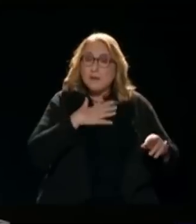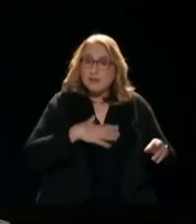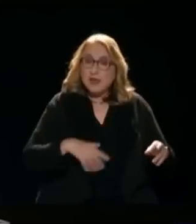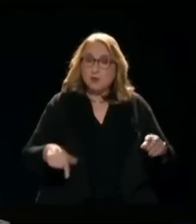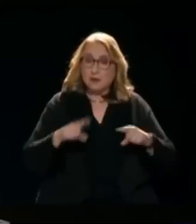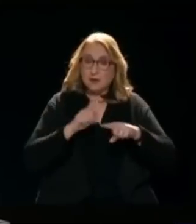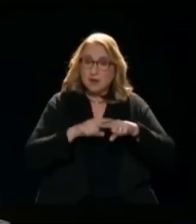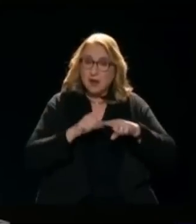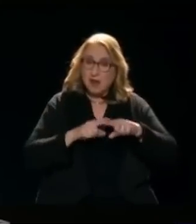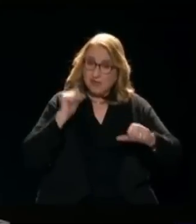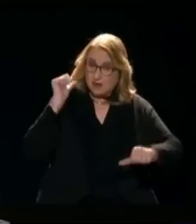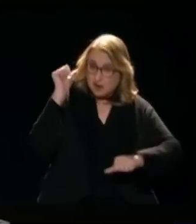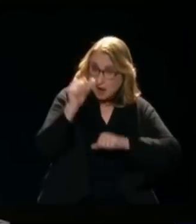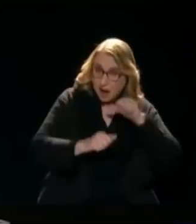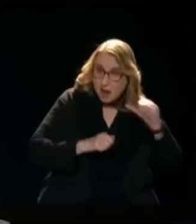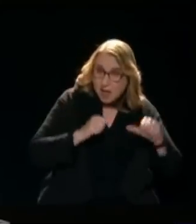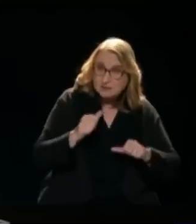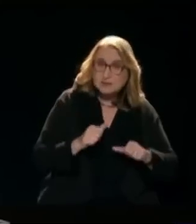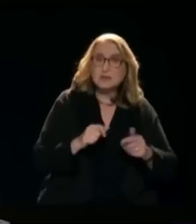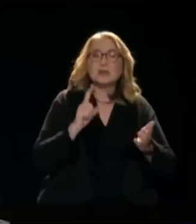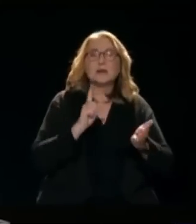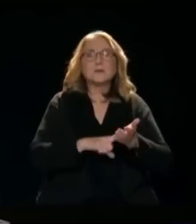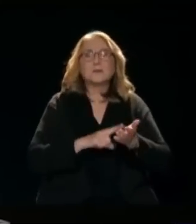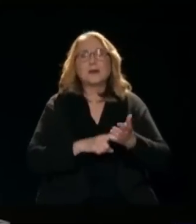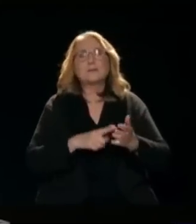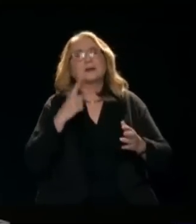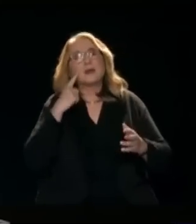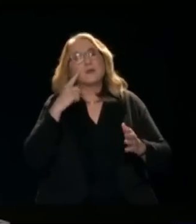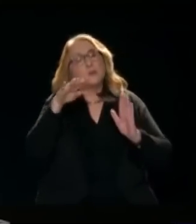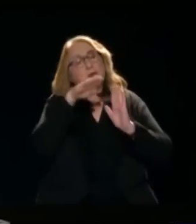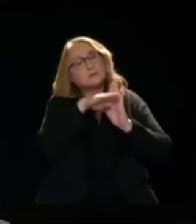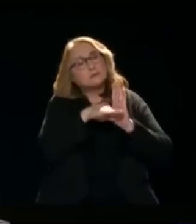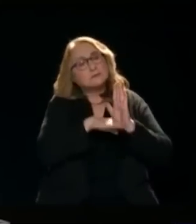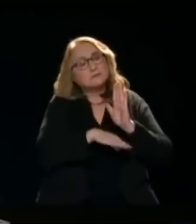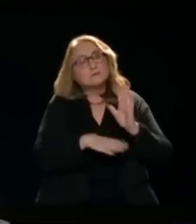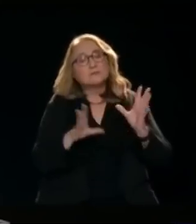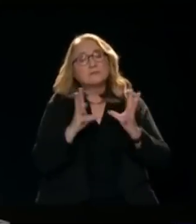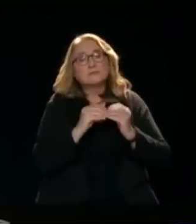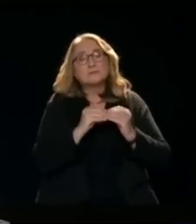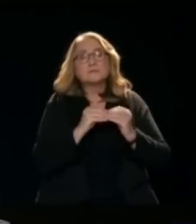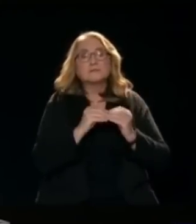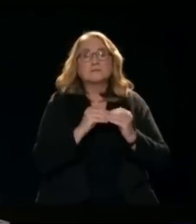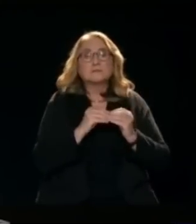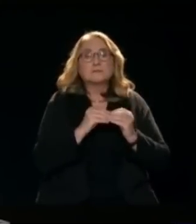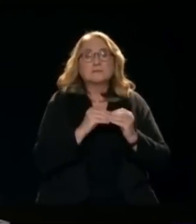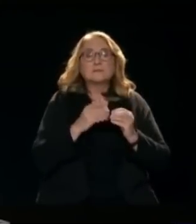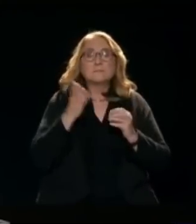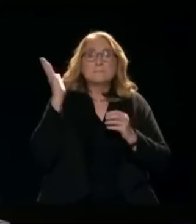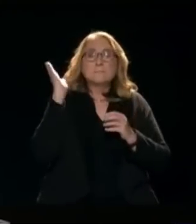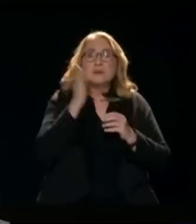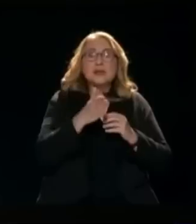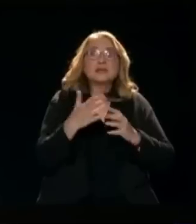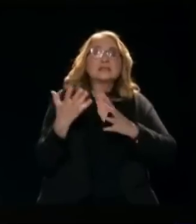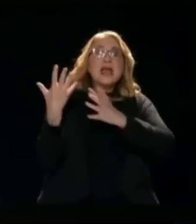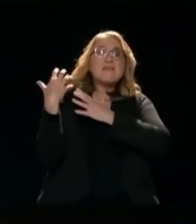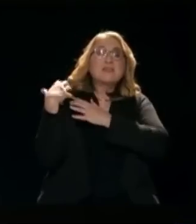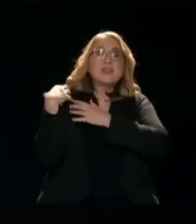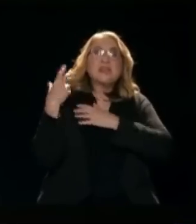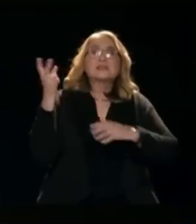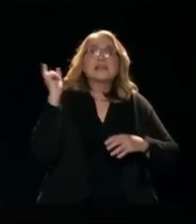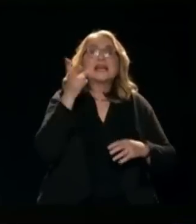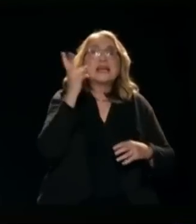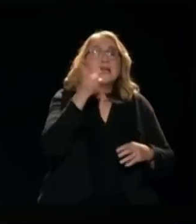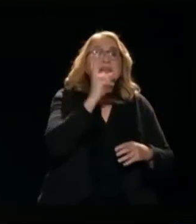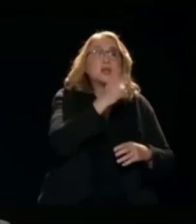αντιμετωπίσουν κατηγορίες για ποινικές ευθύνες. Δηλαδή για τους πρώην